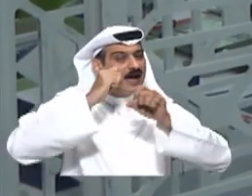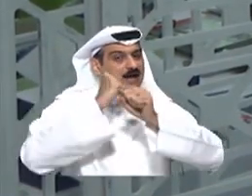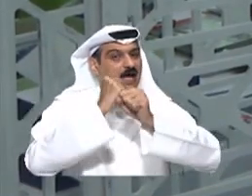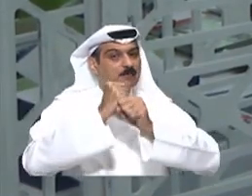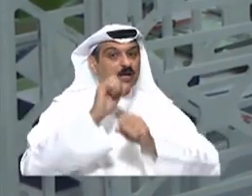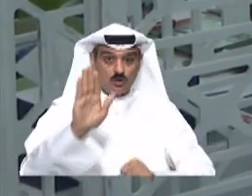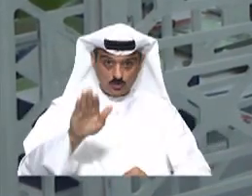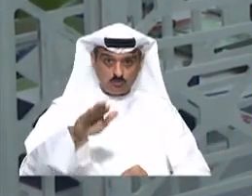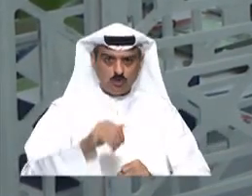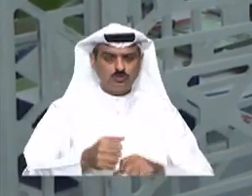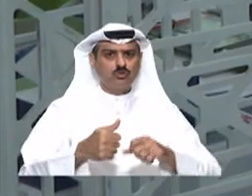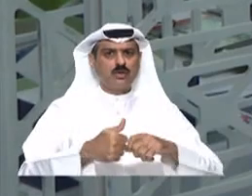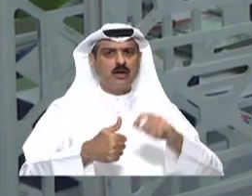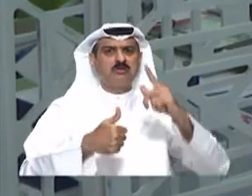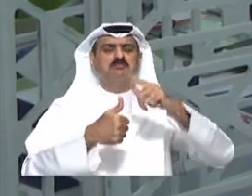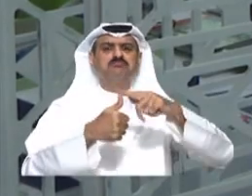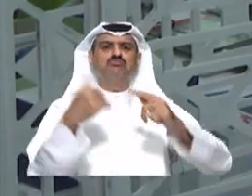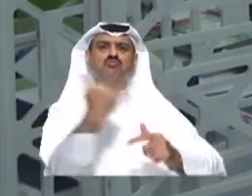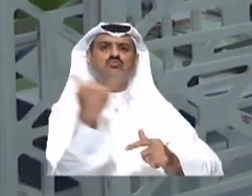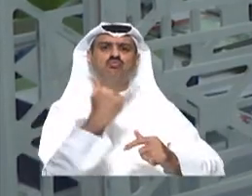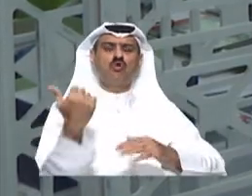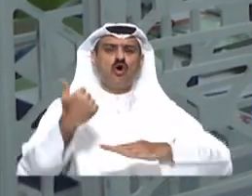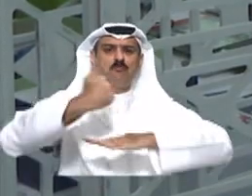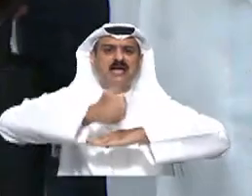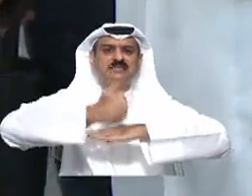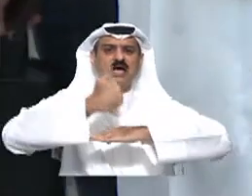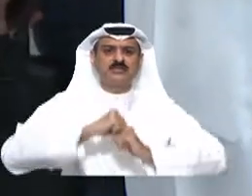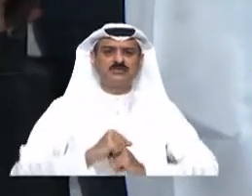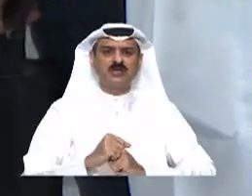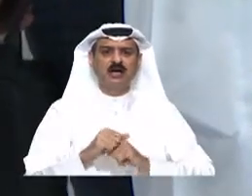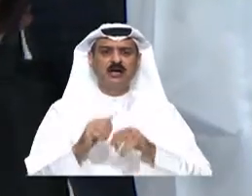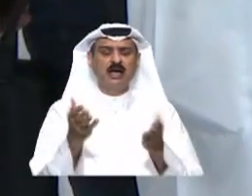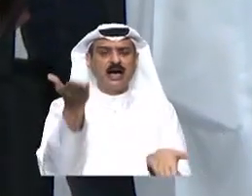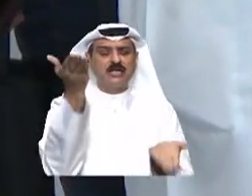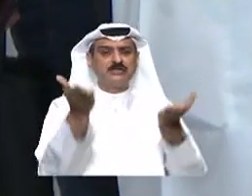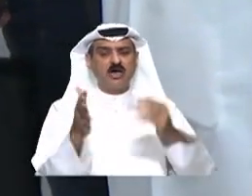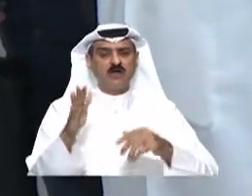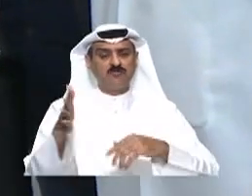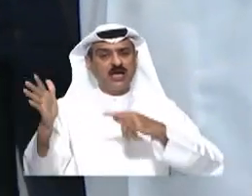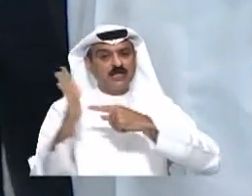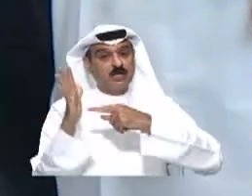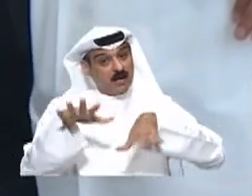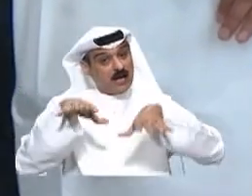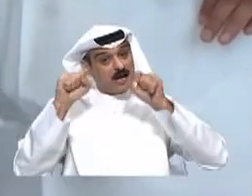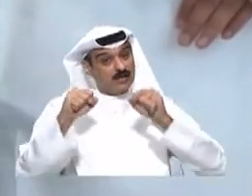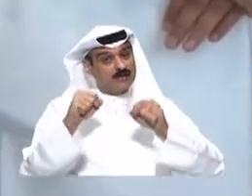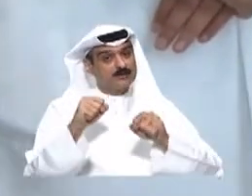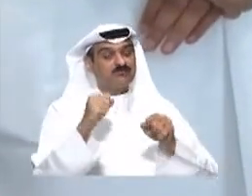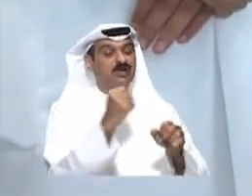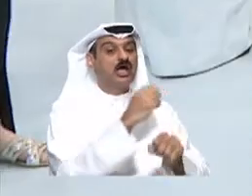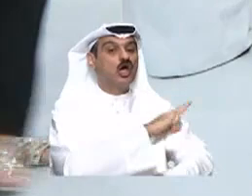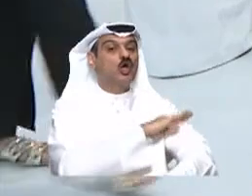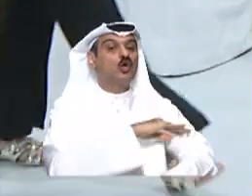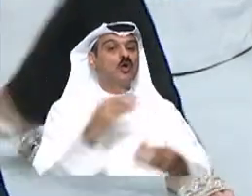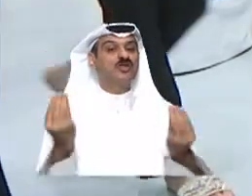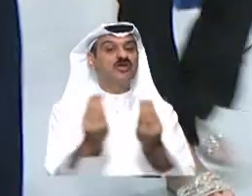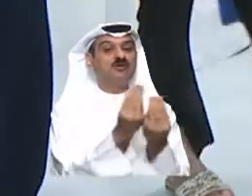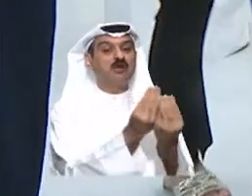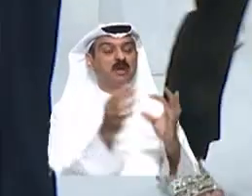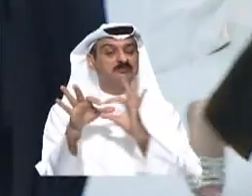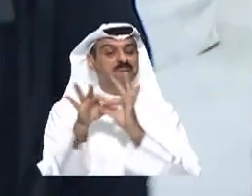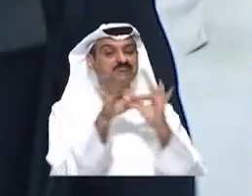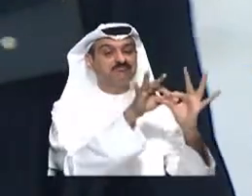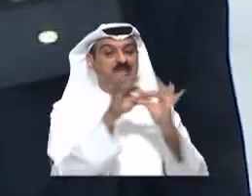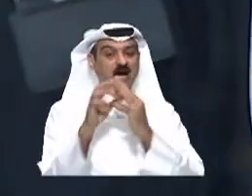اليوم محوري وأساسي لموائمة مخرجات التعليم مع احتياجات سوق العمل. معرض الفرص الوظيفية يحوي